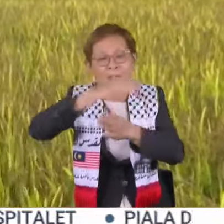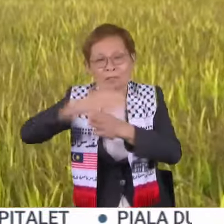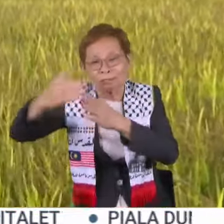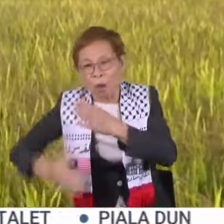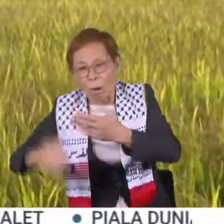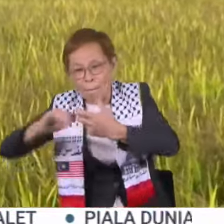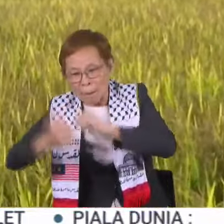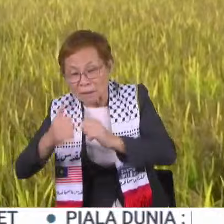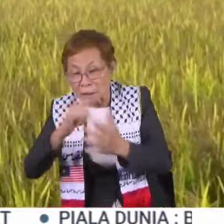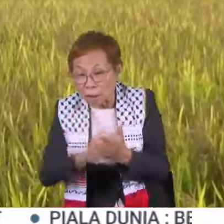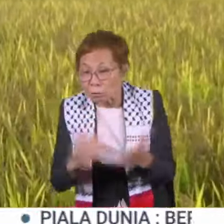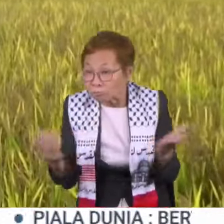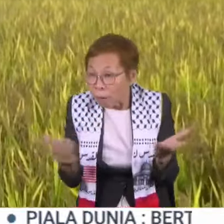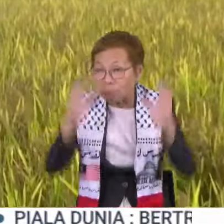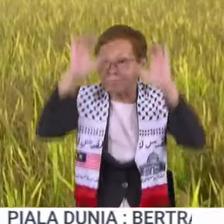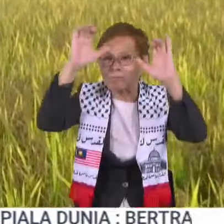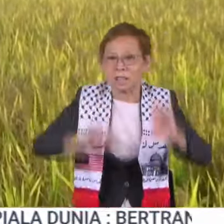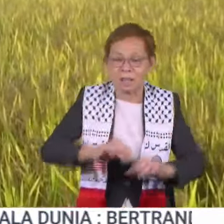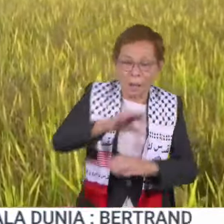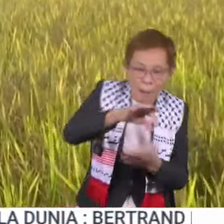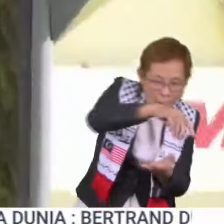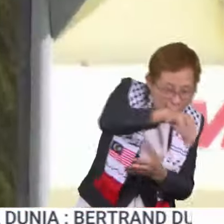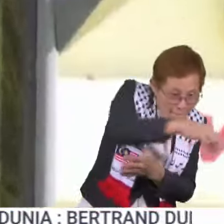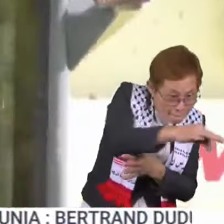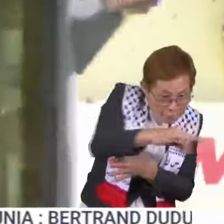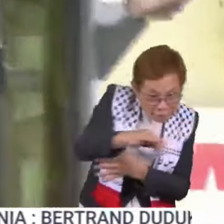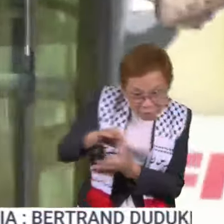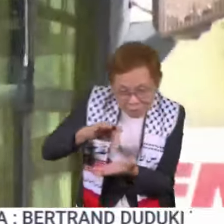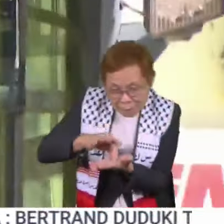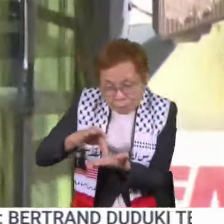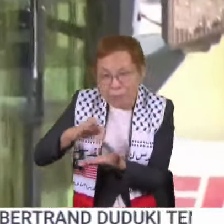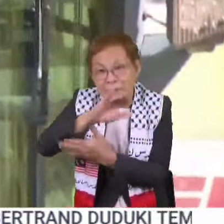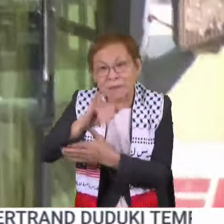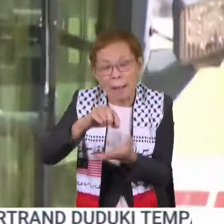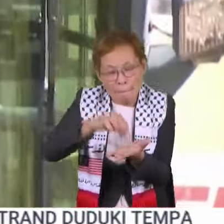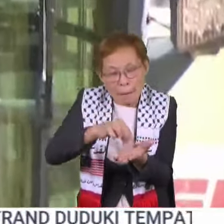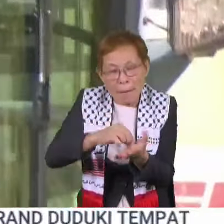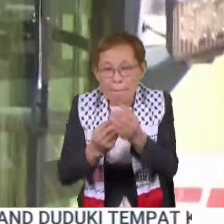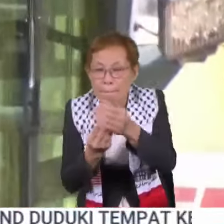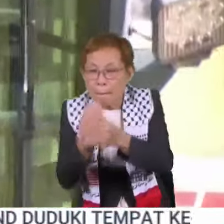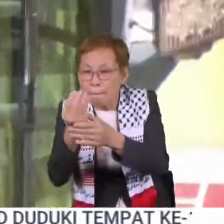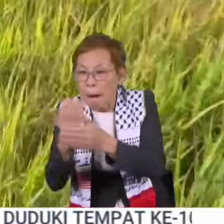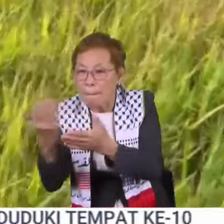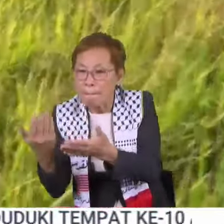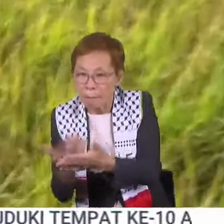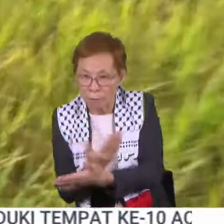berkenaan melalui kaedah pembajaan jadual tanaman dan benih pertanian